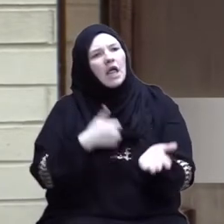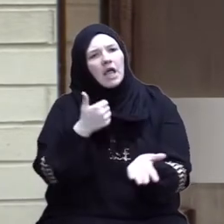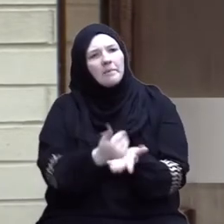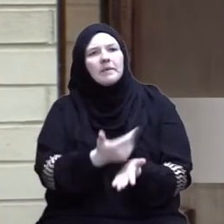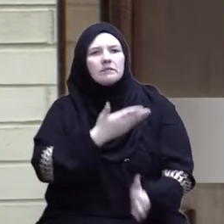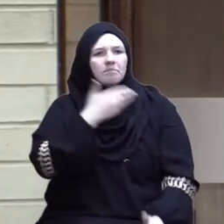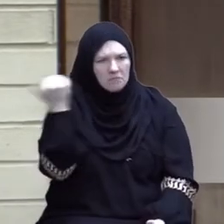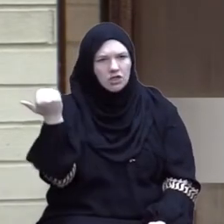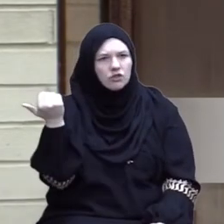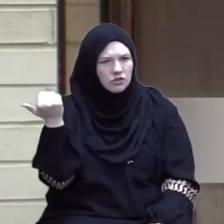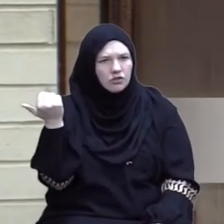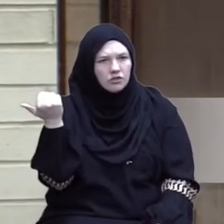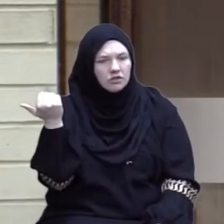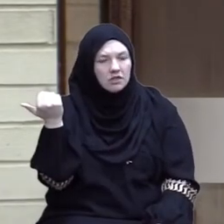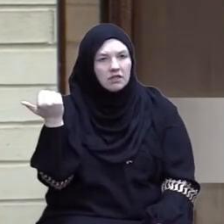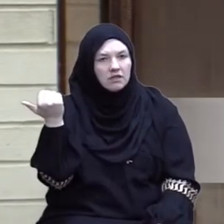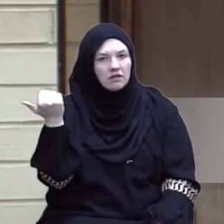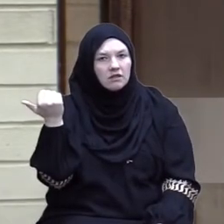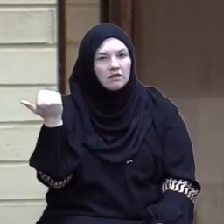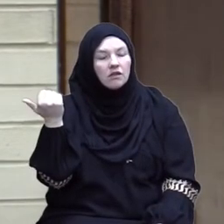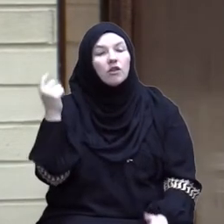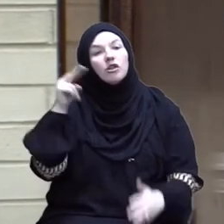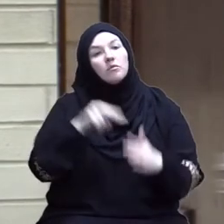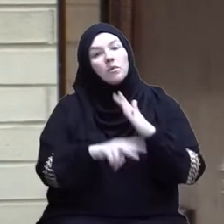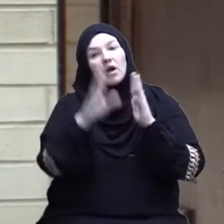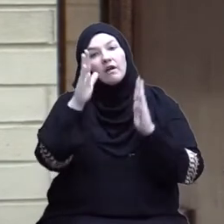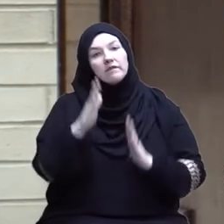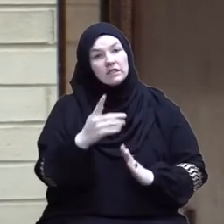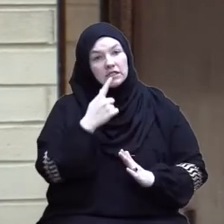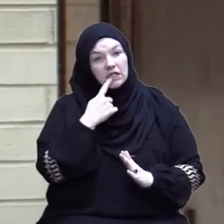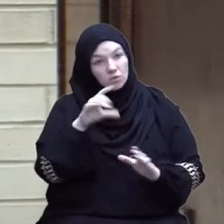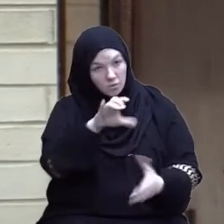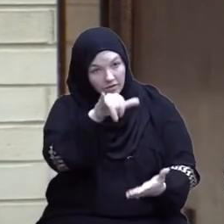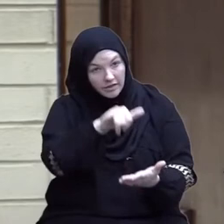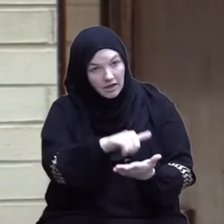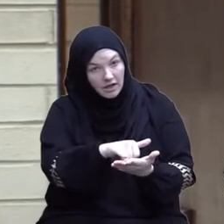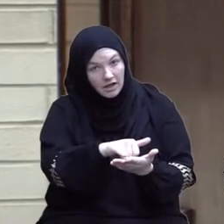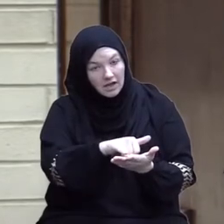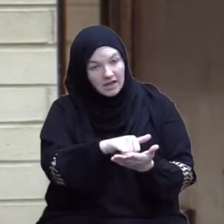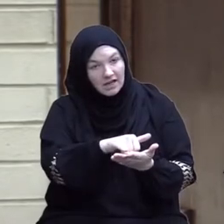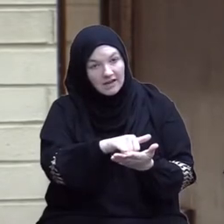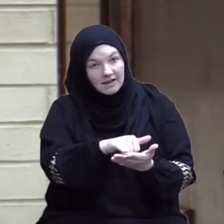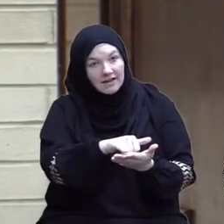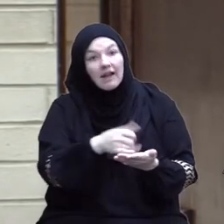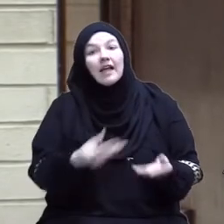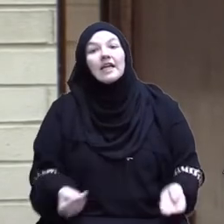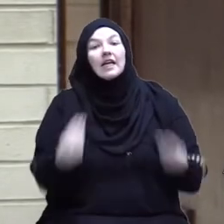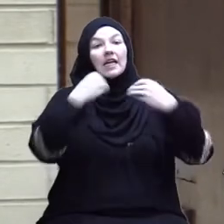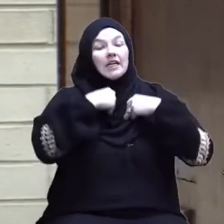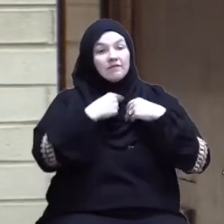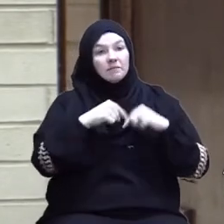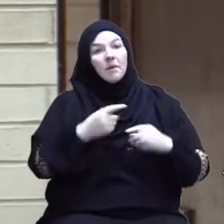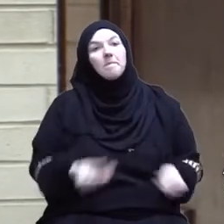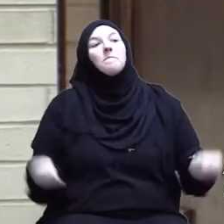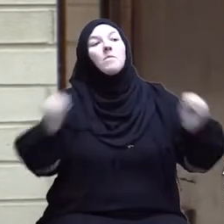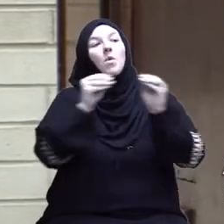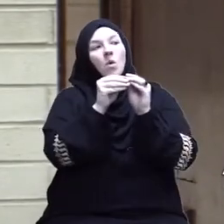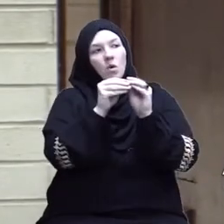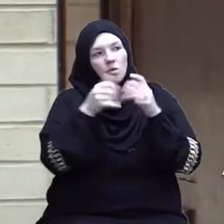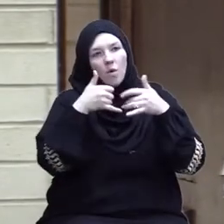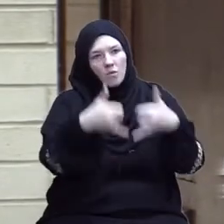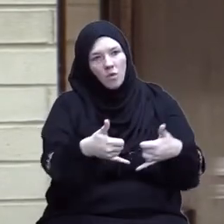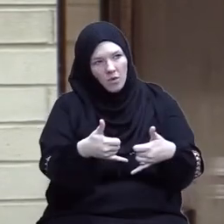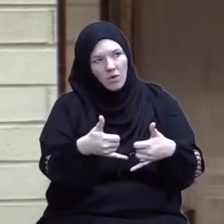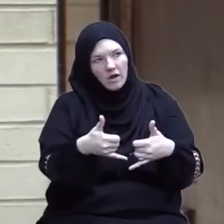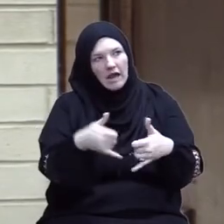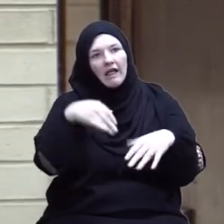The Prophet ﷺ is saying, to do this gives me more reward than staying